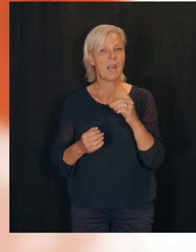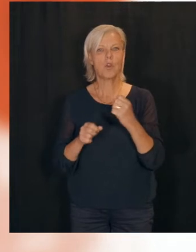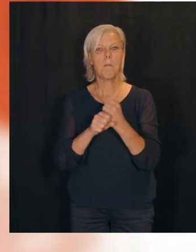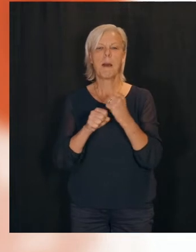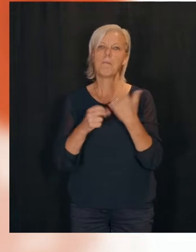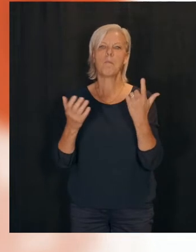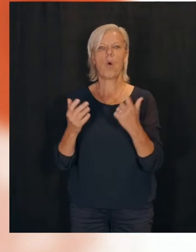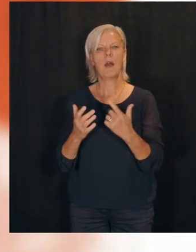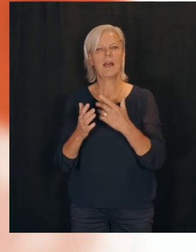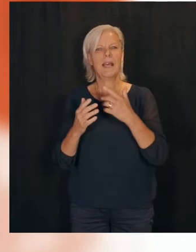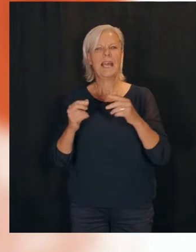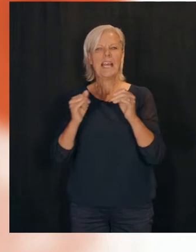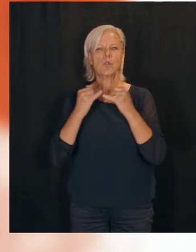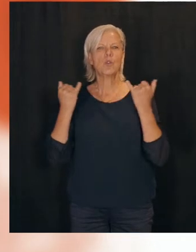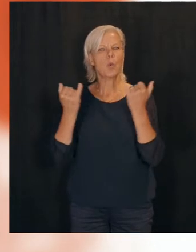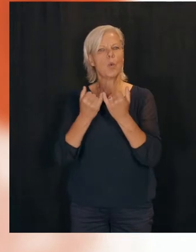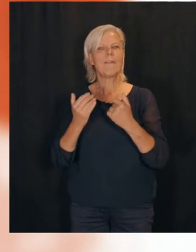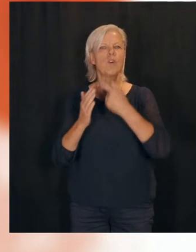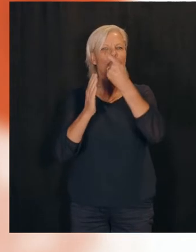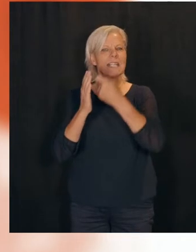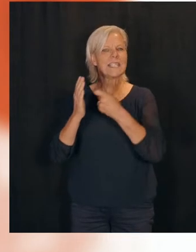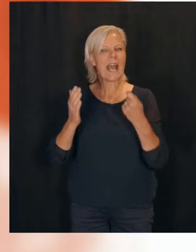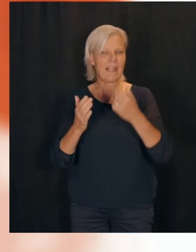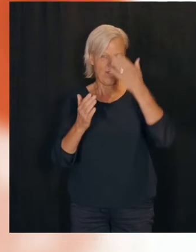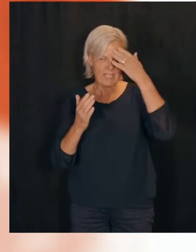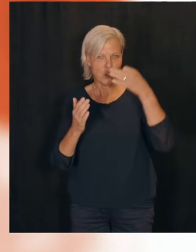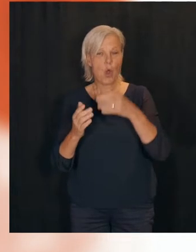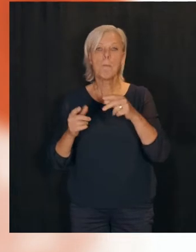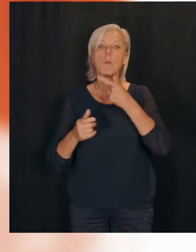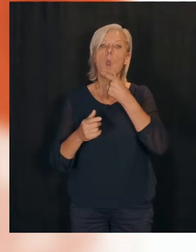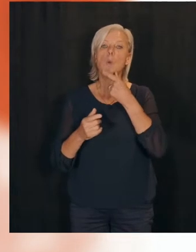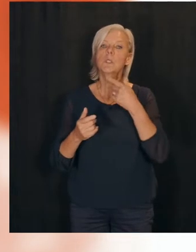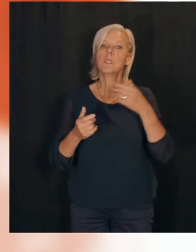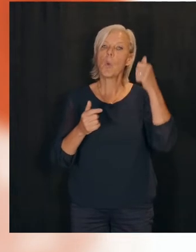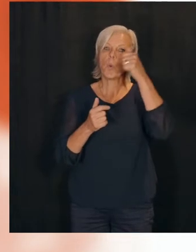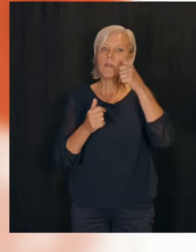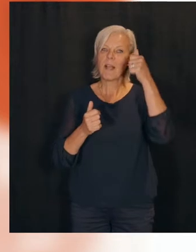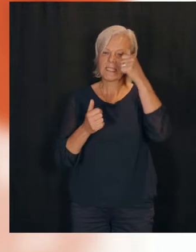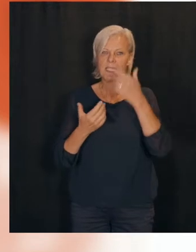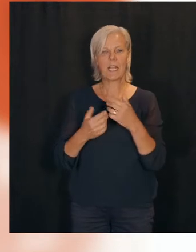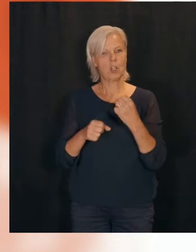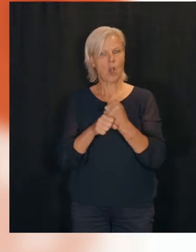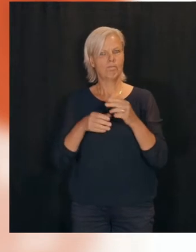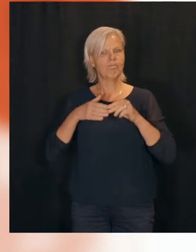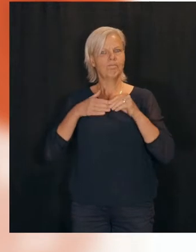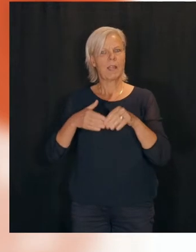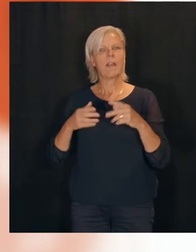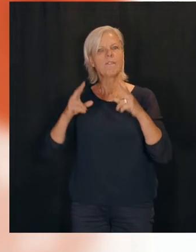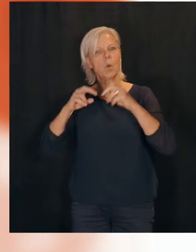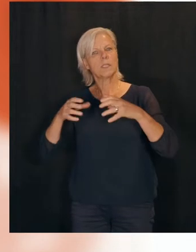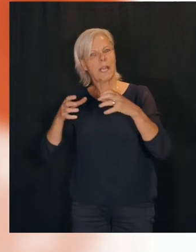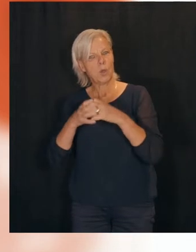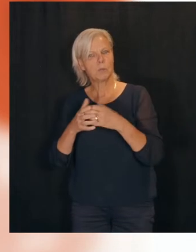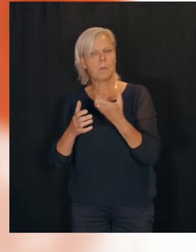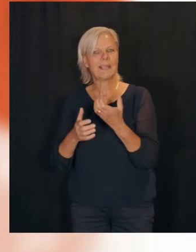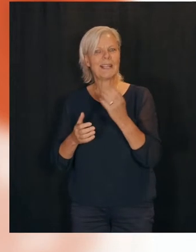för designvetenskaper vid Lunds universitet. Där jag leder en forskargrupp som heter